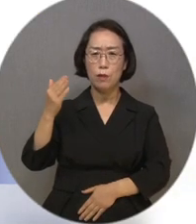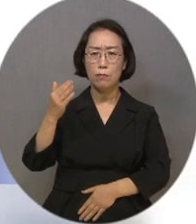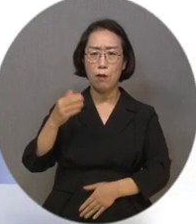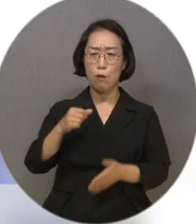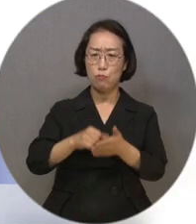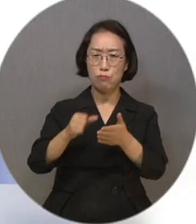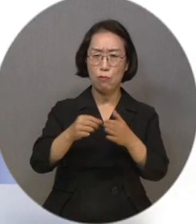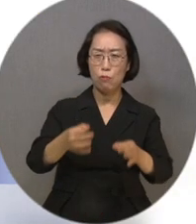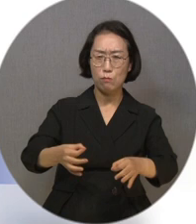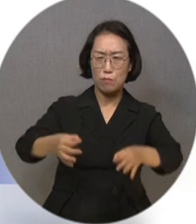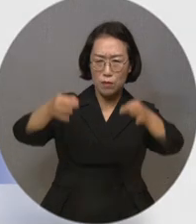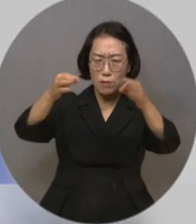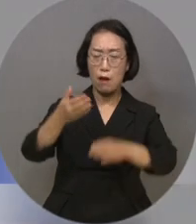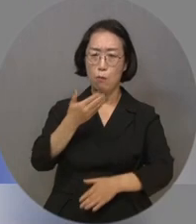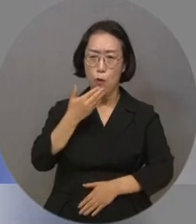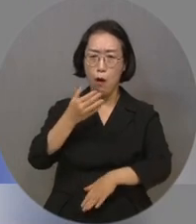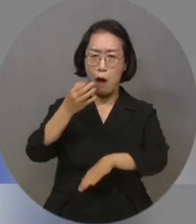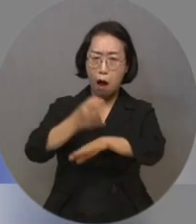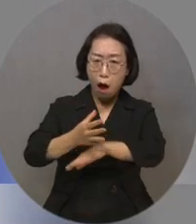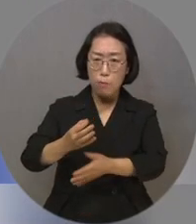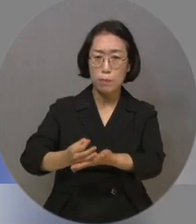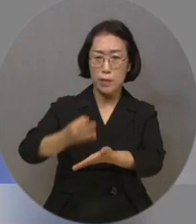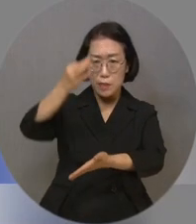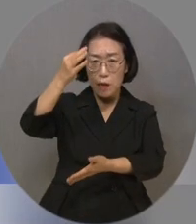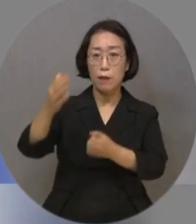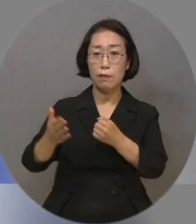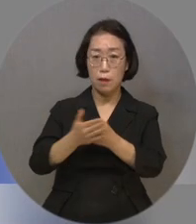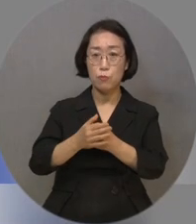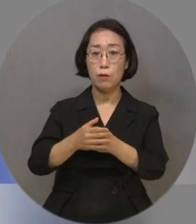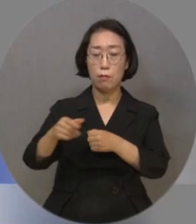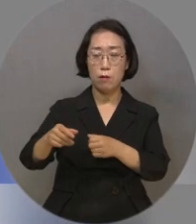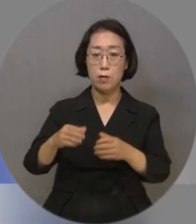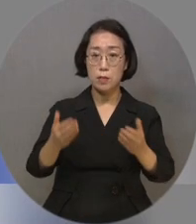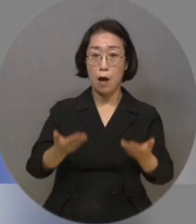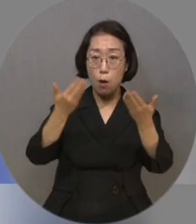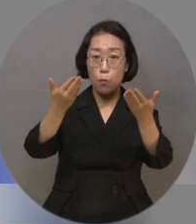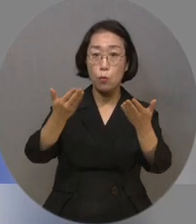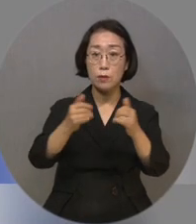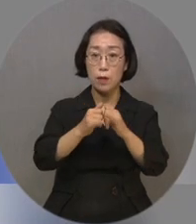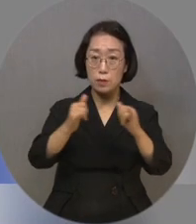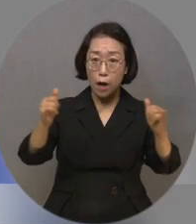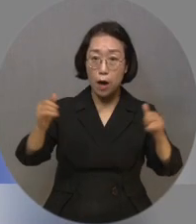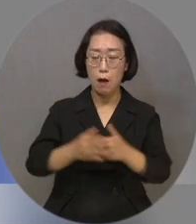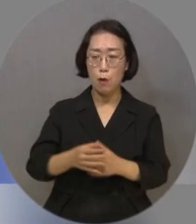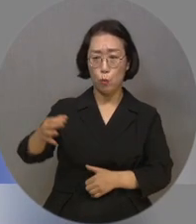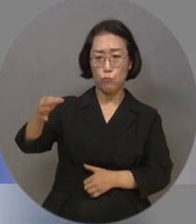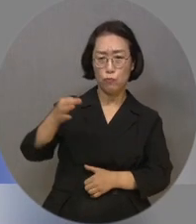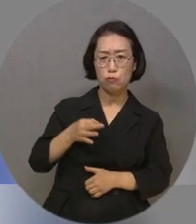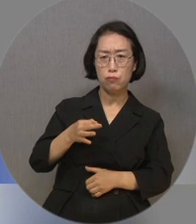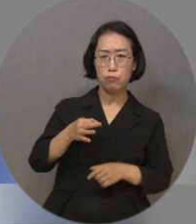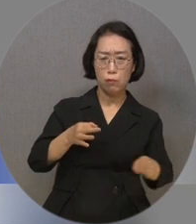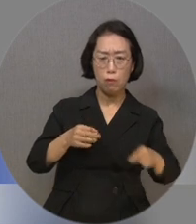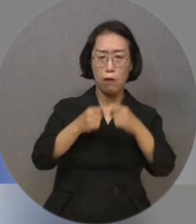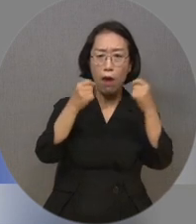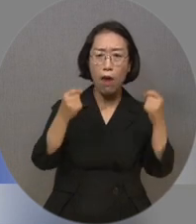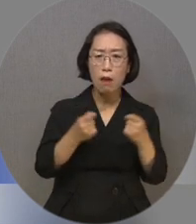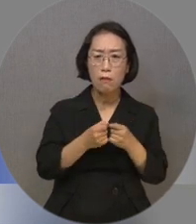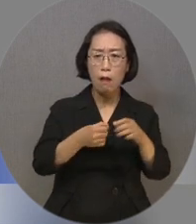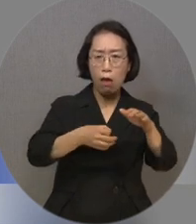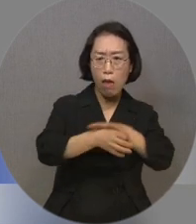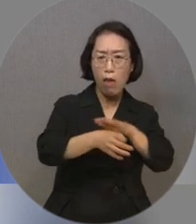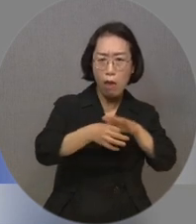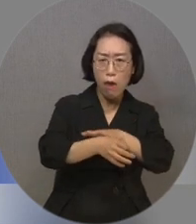고물과 현상으로 음식값 등이 상승하면서 실제 자원봉사 현장에서는 지급되는 실비 외에 추가로